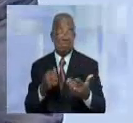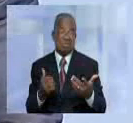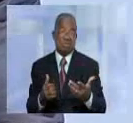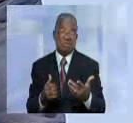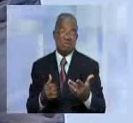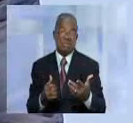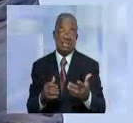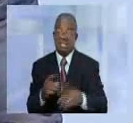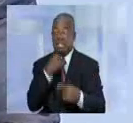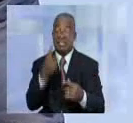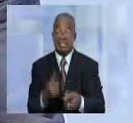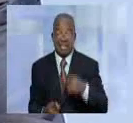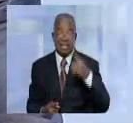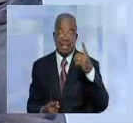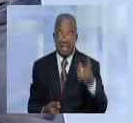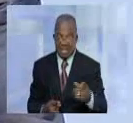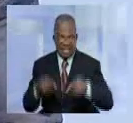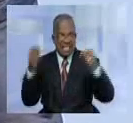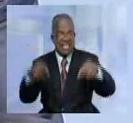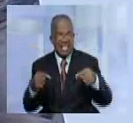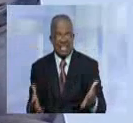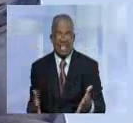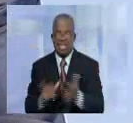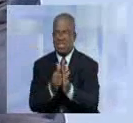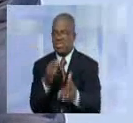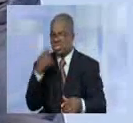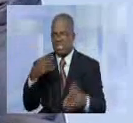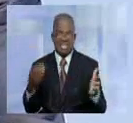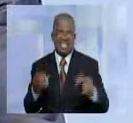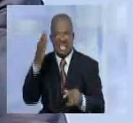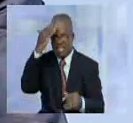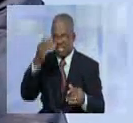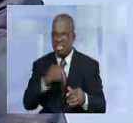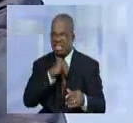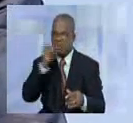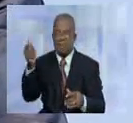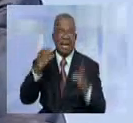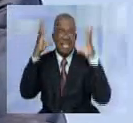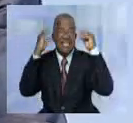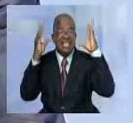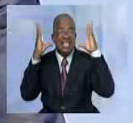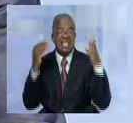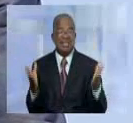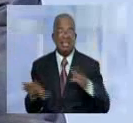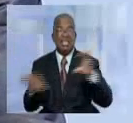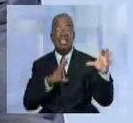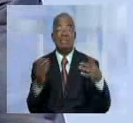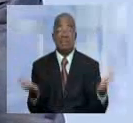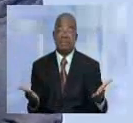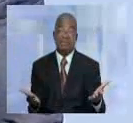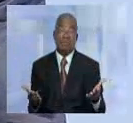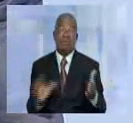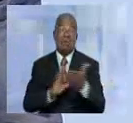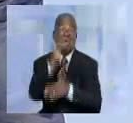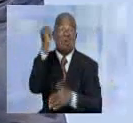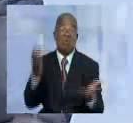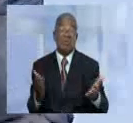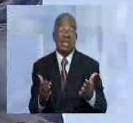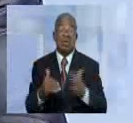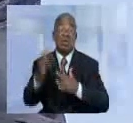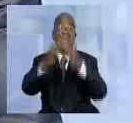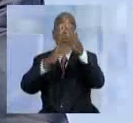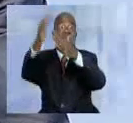dis là. Oui. Nos maîtres d'ouvrage ici, surtout les occasionnels, ils font plus confiance aux maçons. Or, le maçon a une